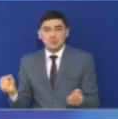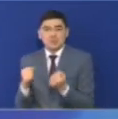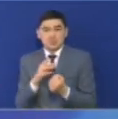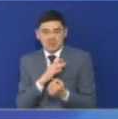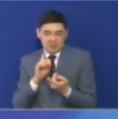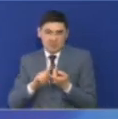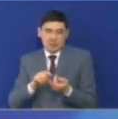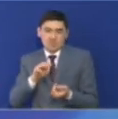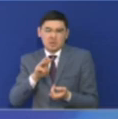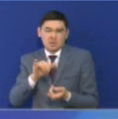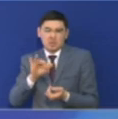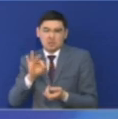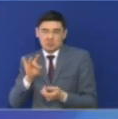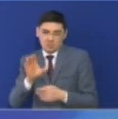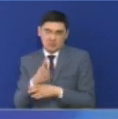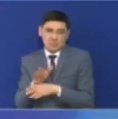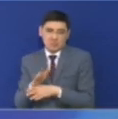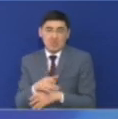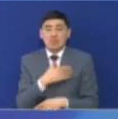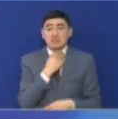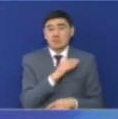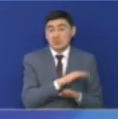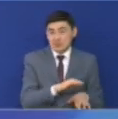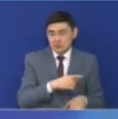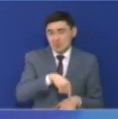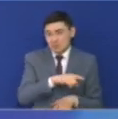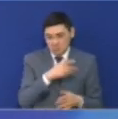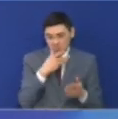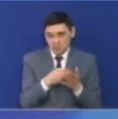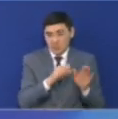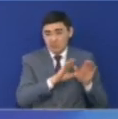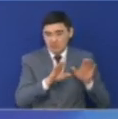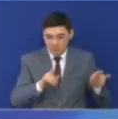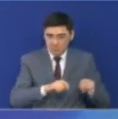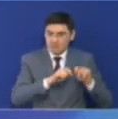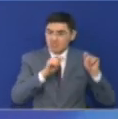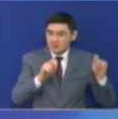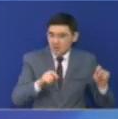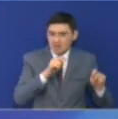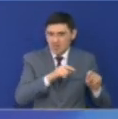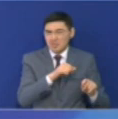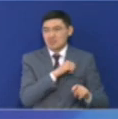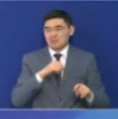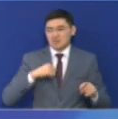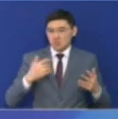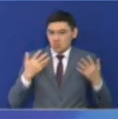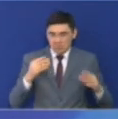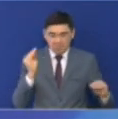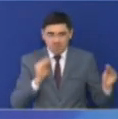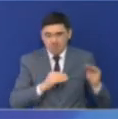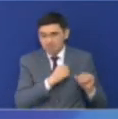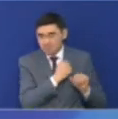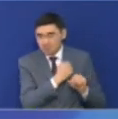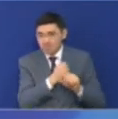раздельного сбора мусора. Семейские ребята организовали собственную выставку, на которой представили работы, выполненные собственными руками